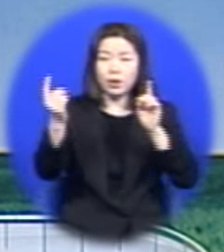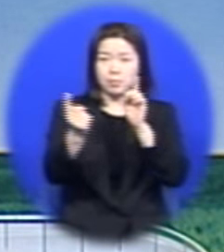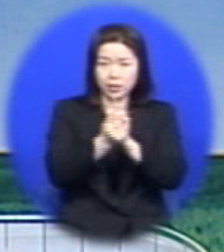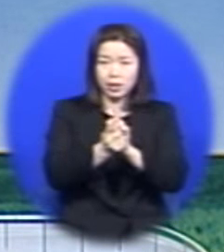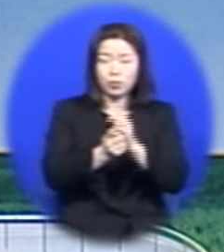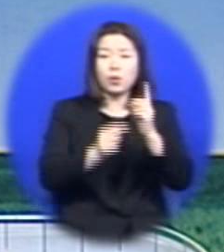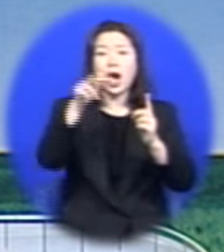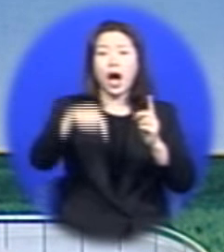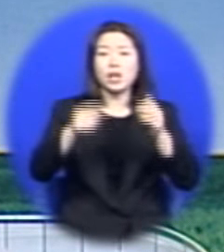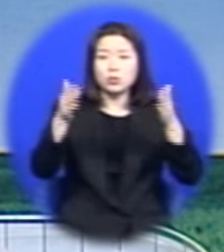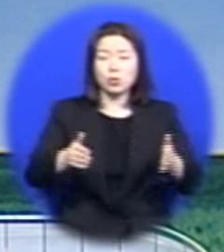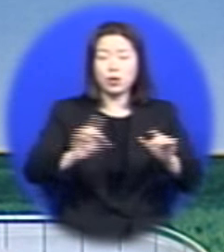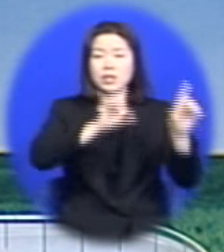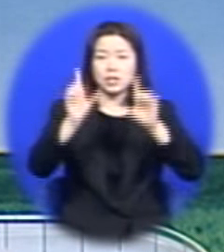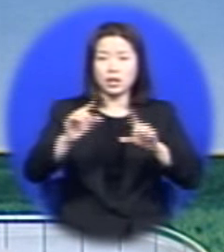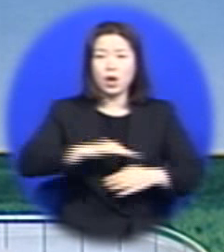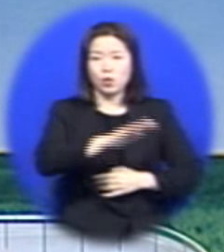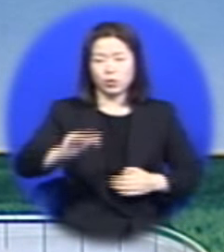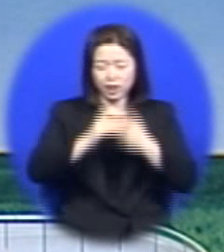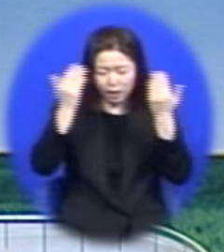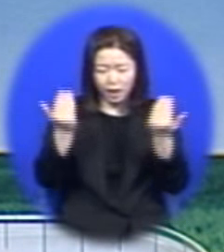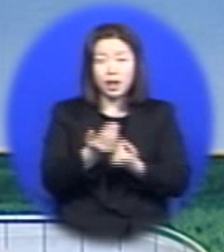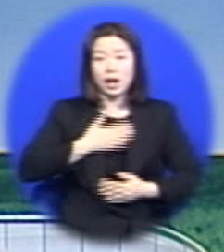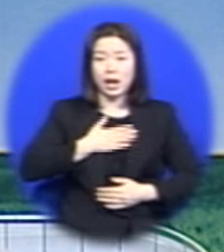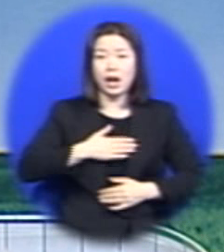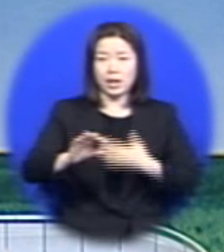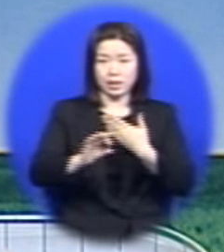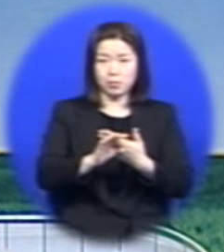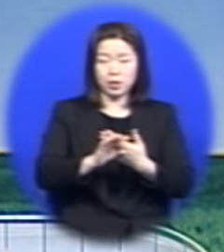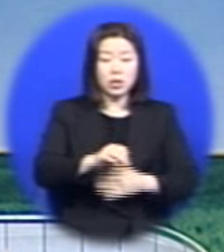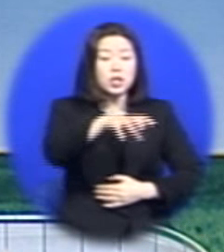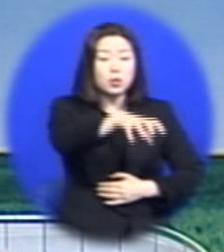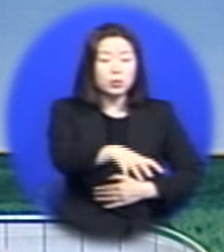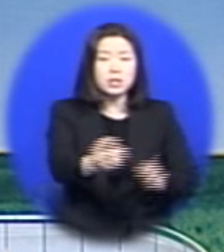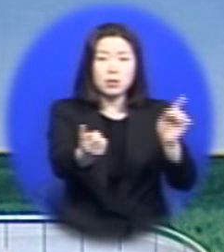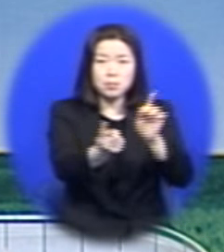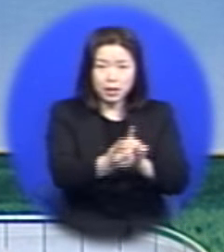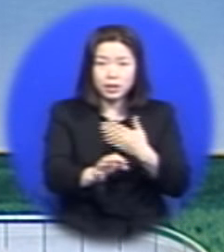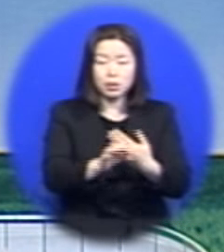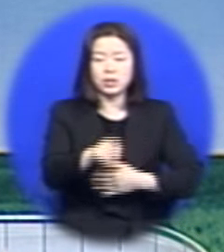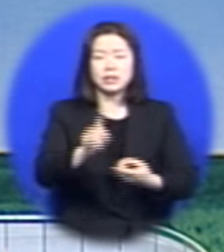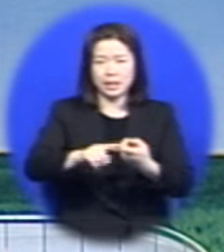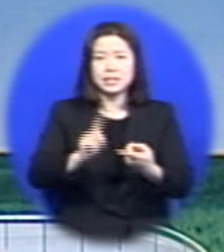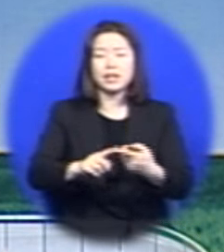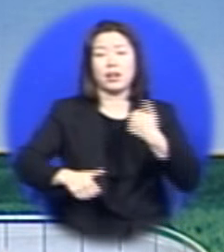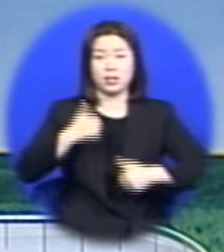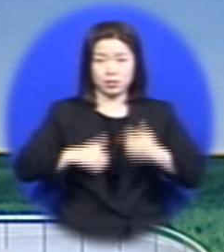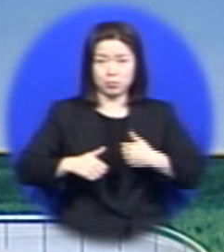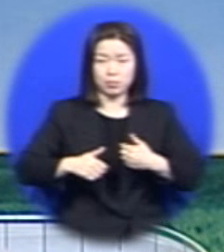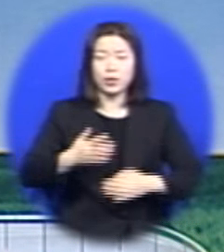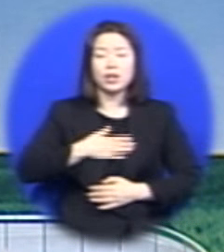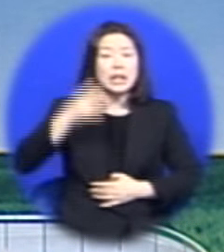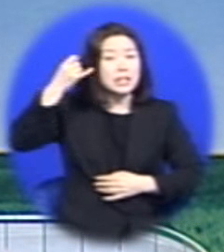살았던 사람이에요. 우리가 그 사실을 다 안다면 오늘 여기서 만나면 그 자체가 기쁨일 거예요. 저는 중국